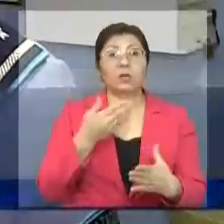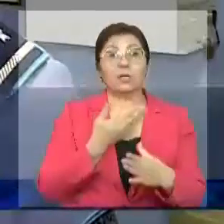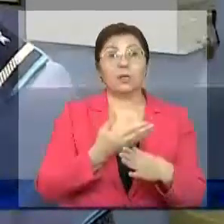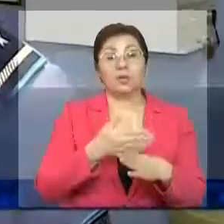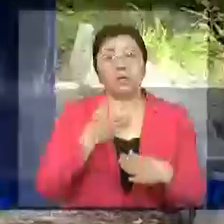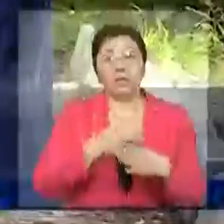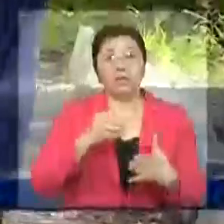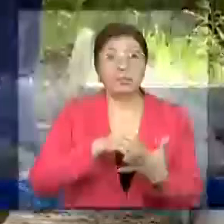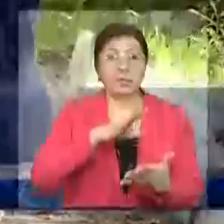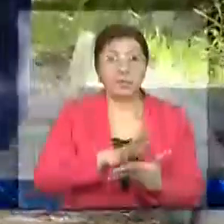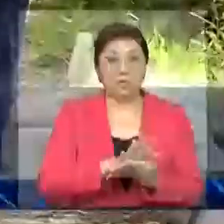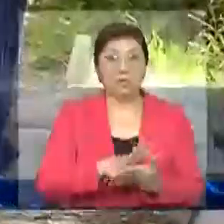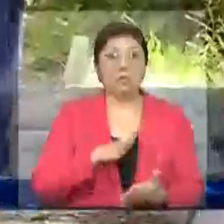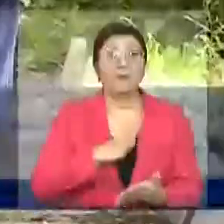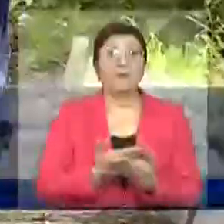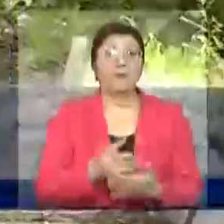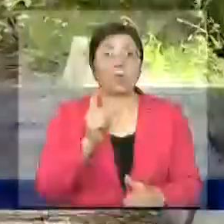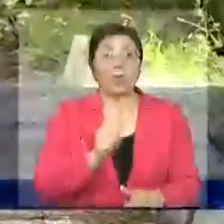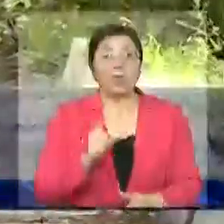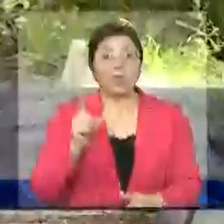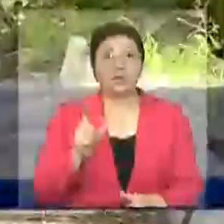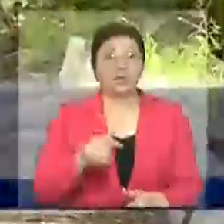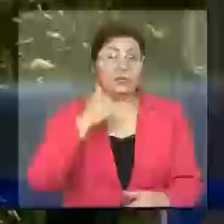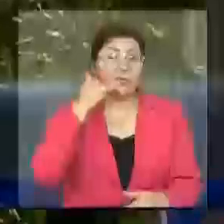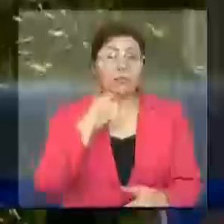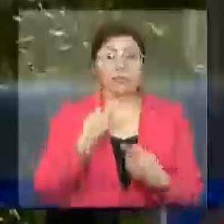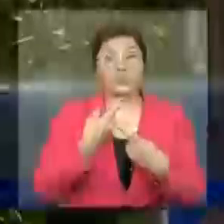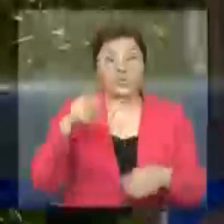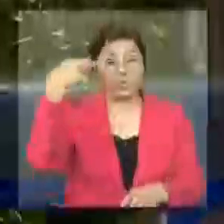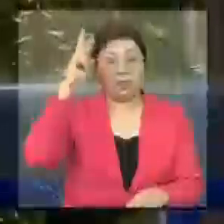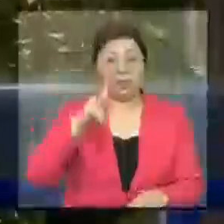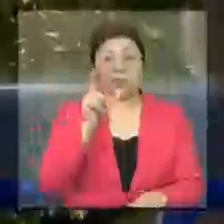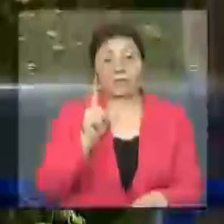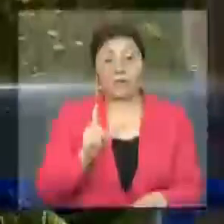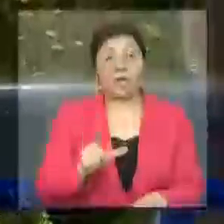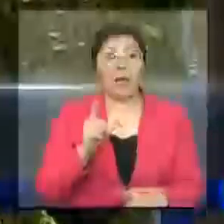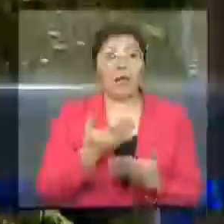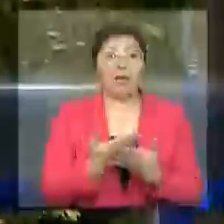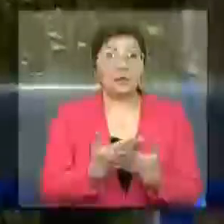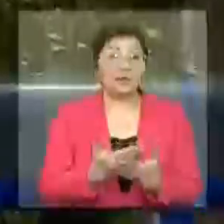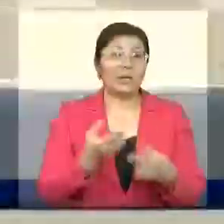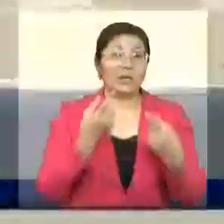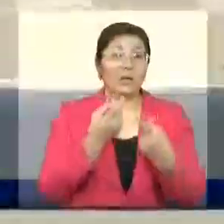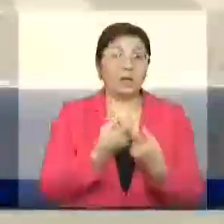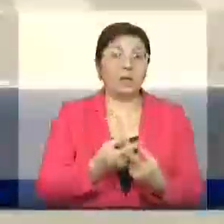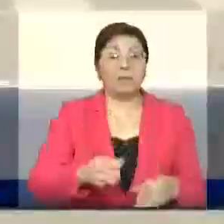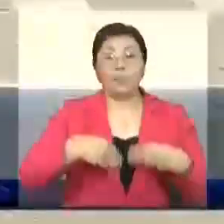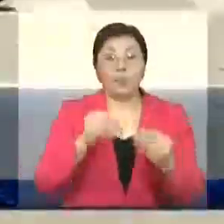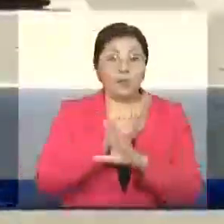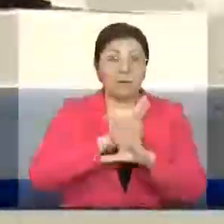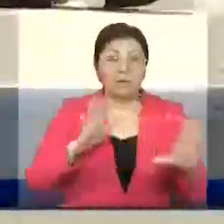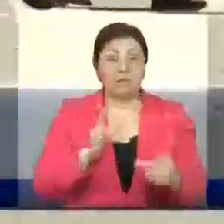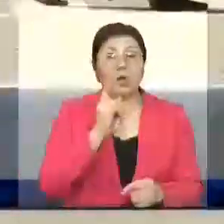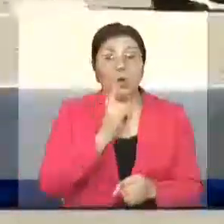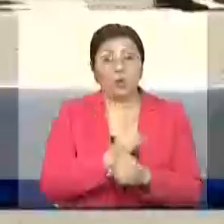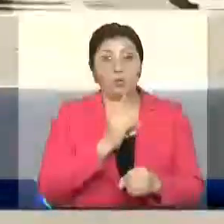көп тіркелуде. Телефоныңызды бейтаныс жандарға бермеңіз, себебі алаяқтар Анидеск, Кенгуру, Хоптедеск сынды қосымшаларды қондыру арқылы